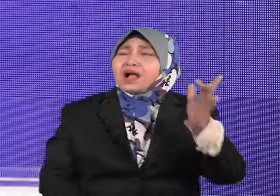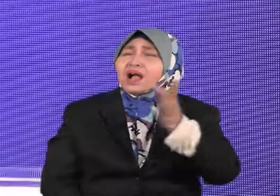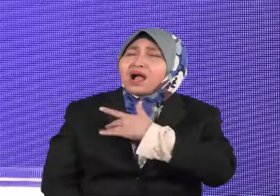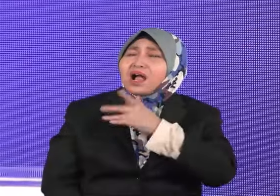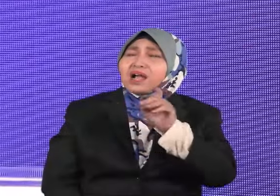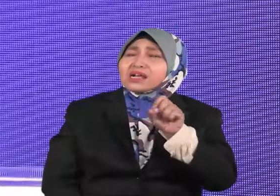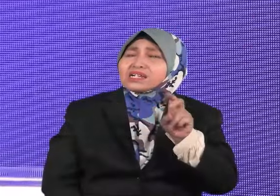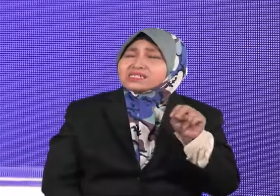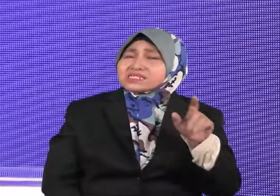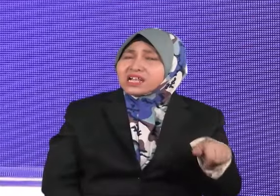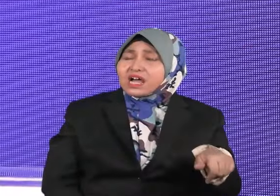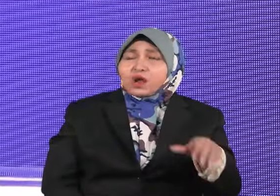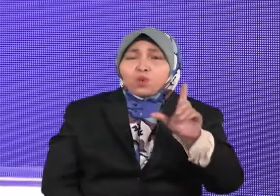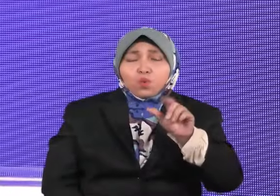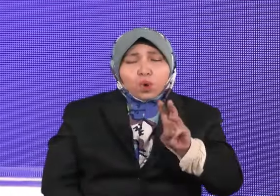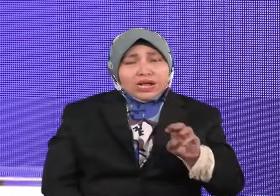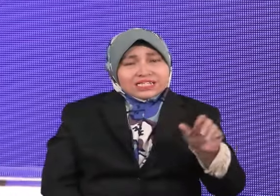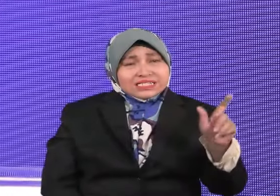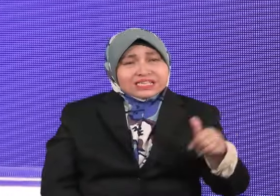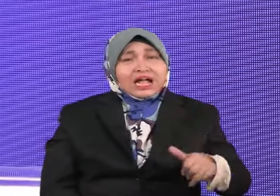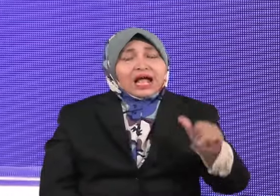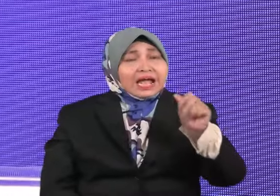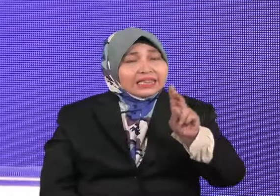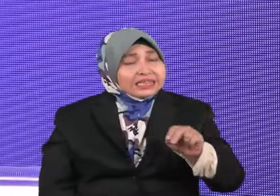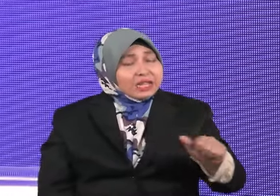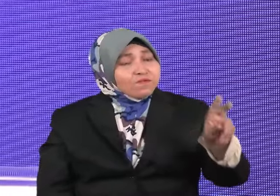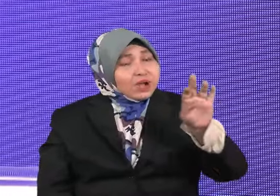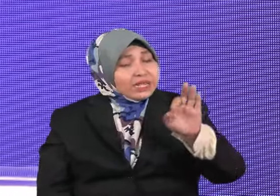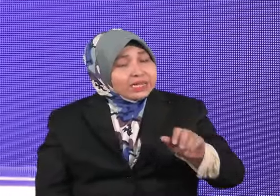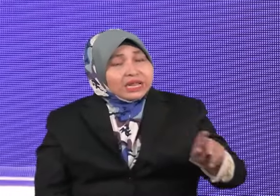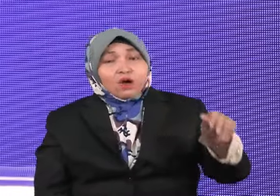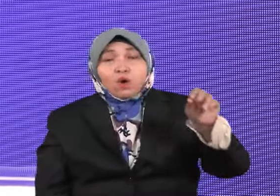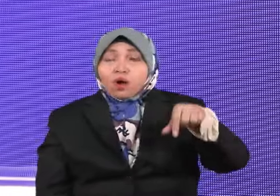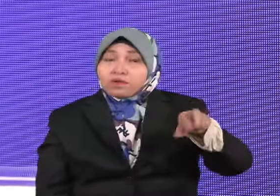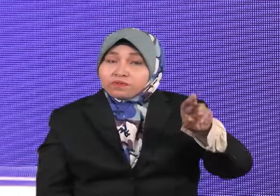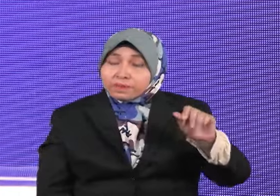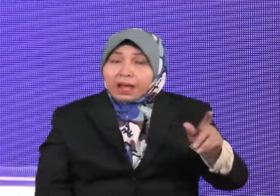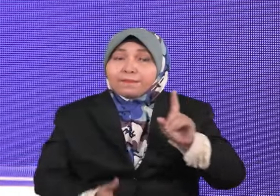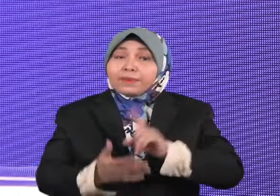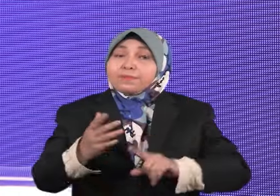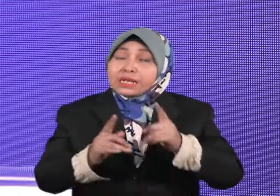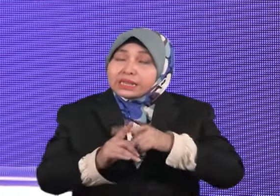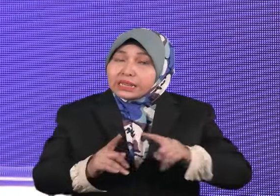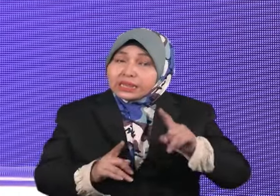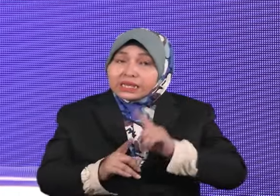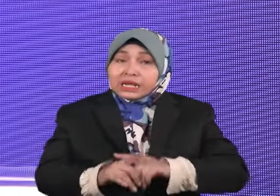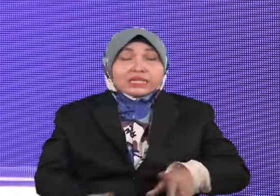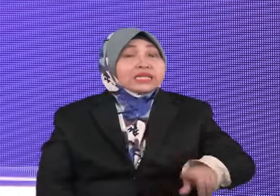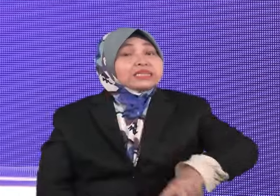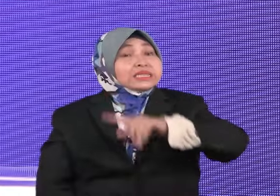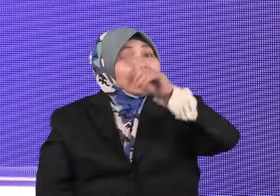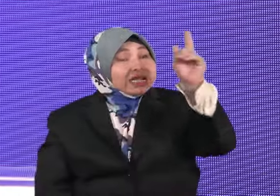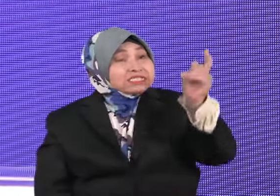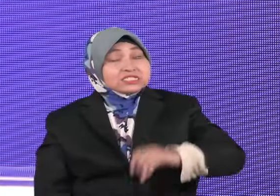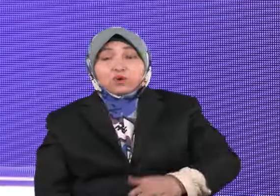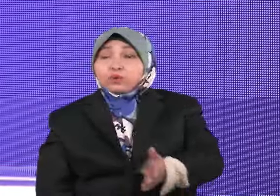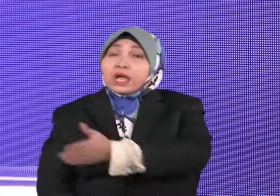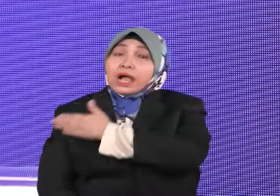idza sa'alaka 'ibadi 'anni fa inni qarib. Ya, apabila ditanyakan oleh